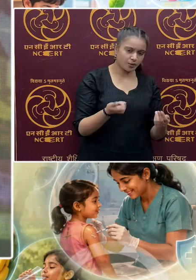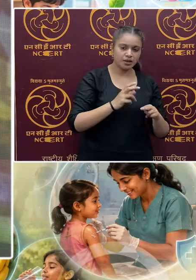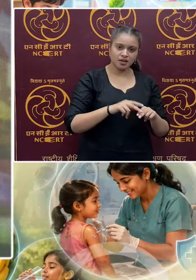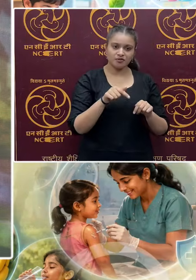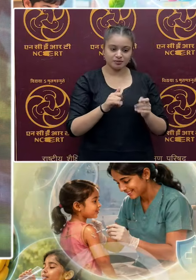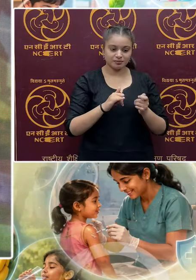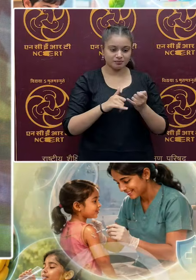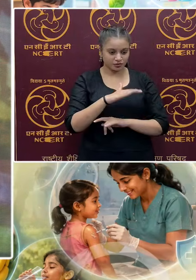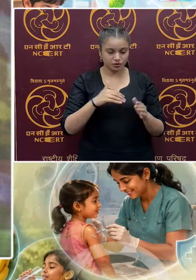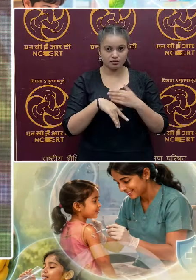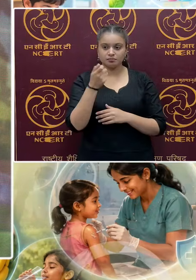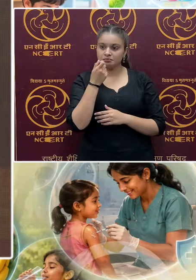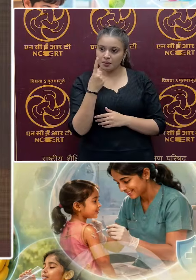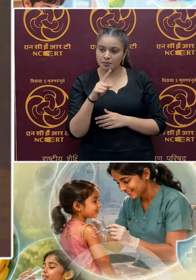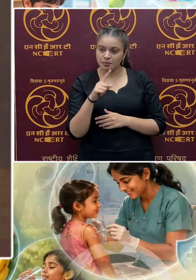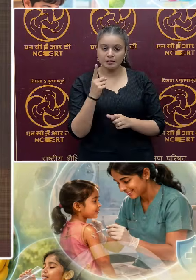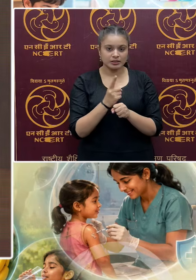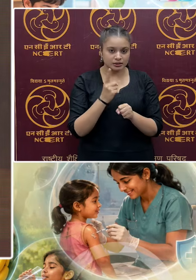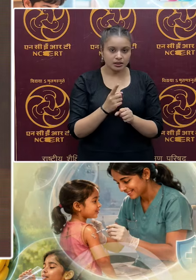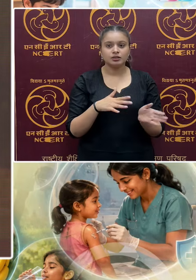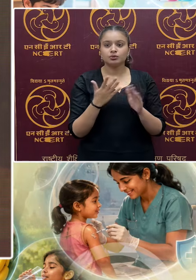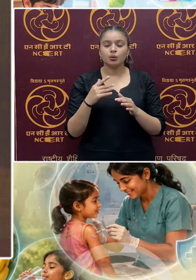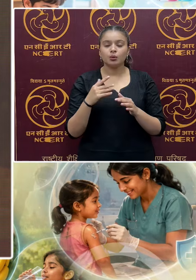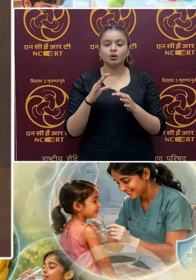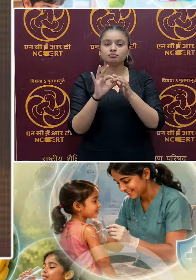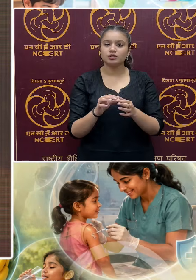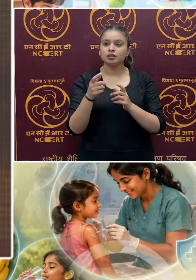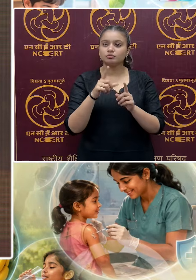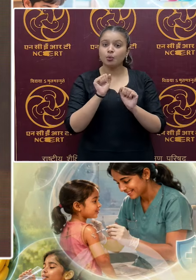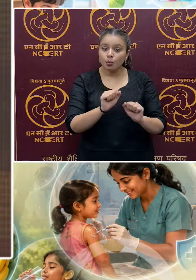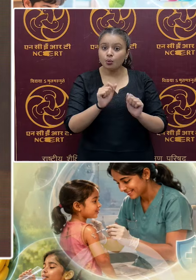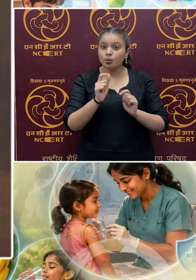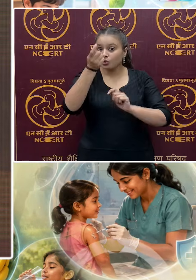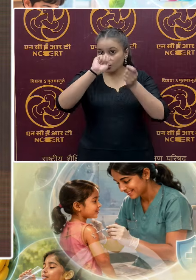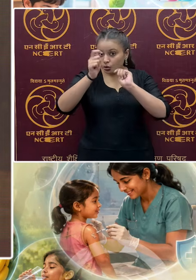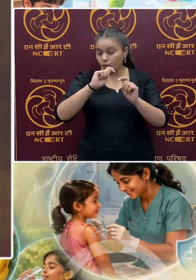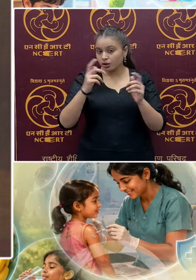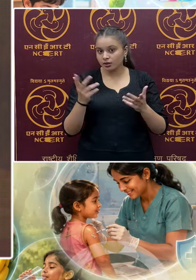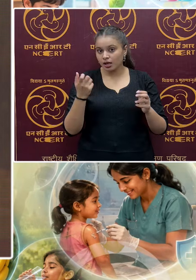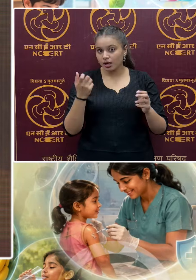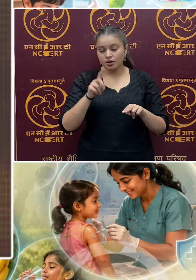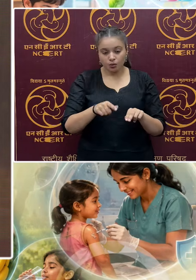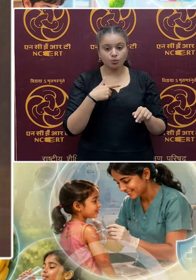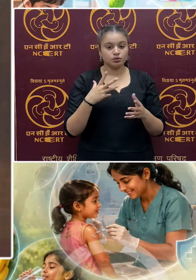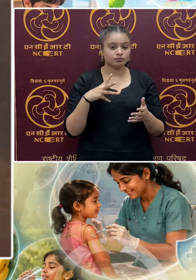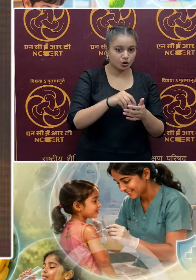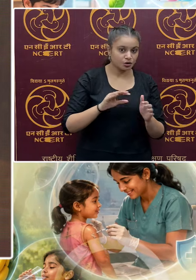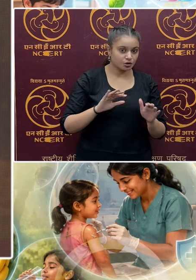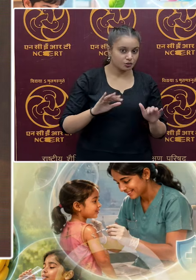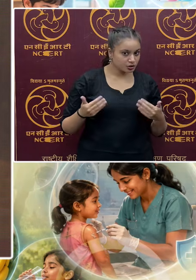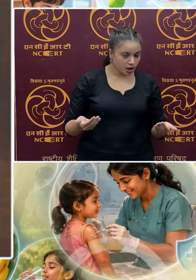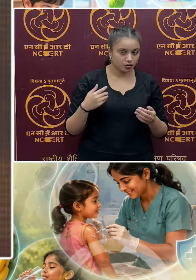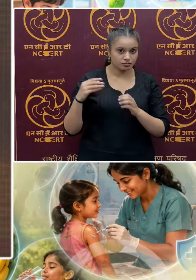एज ए सोसाइटी, पेरेंट्स, टीचर्स उनकी बात करें तो व्हाट रोल कैन दे प्ले, हाउ कैन दे कंट्रीब्यूट,